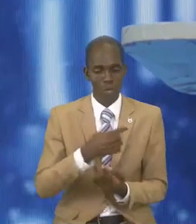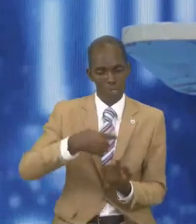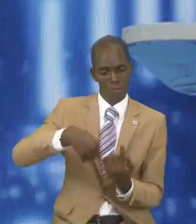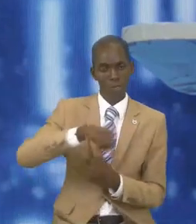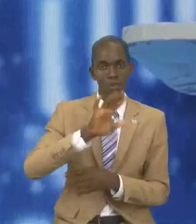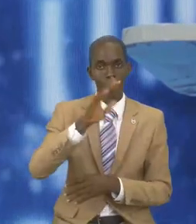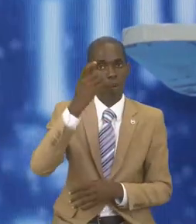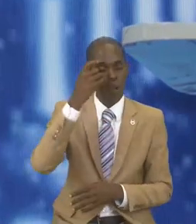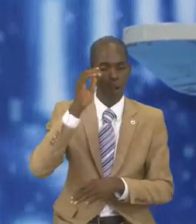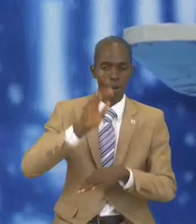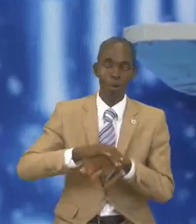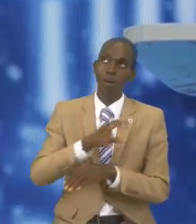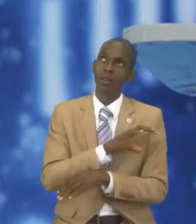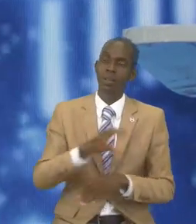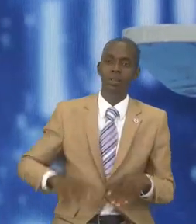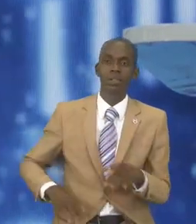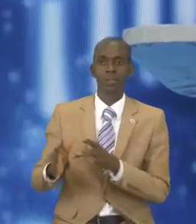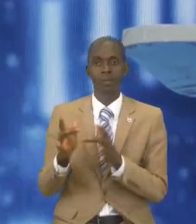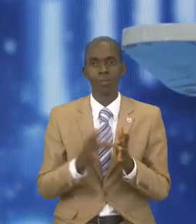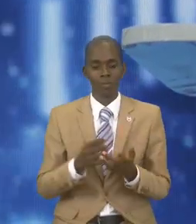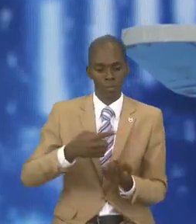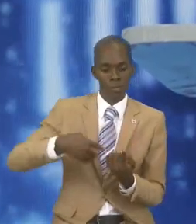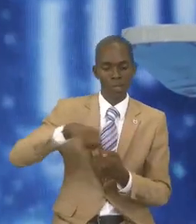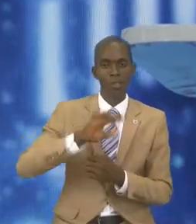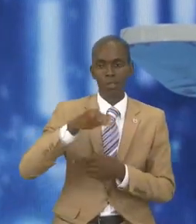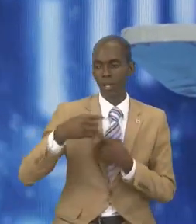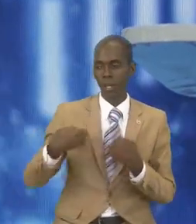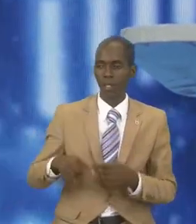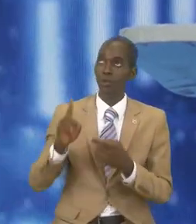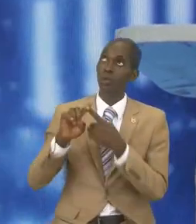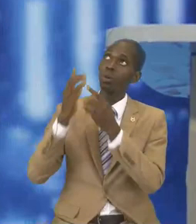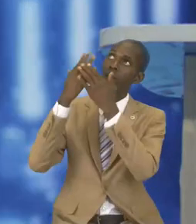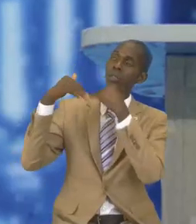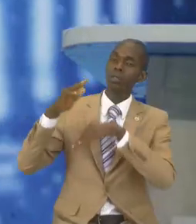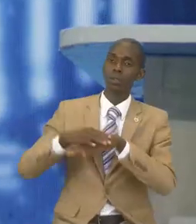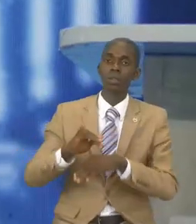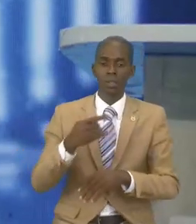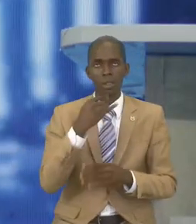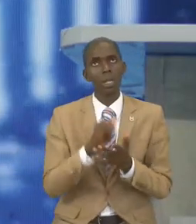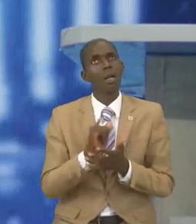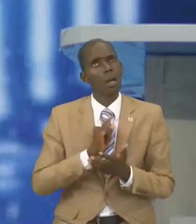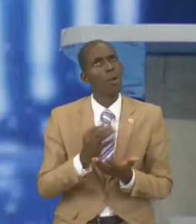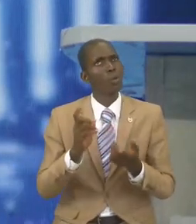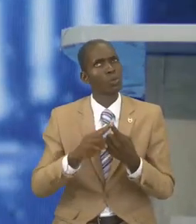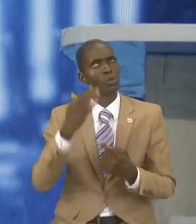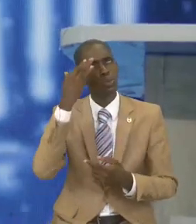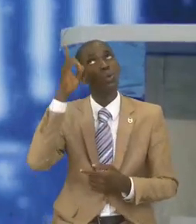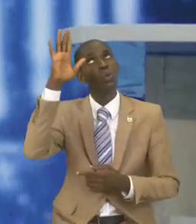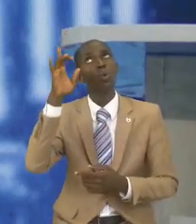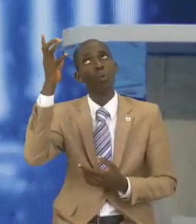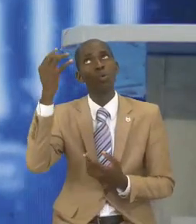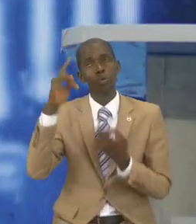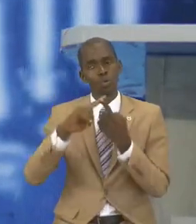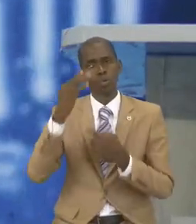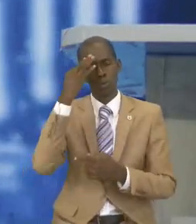notre cœur sur le Seigneur Jésus-Christ. Quand tu tournes ton cœur vers le ciel, tu dis, oh, je veux connaître Dieu. Je veux que Dieu me